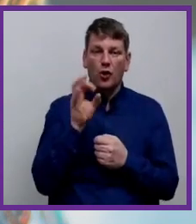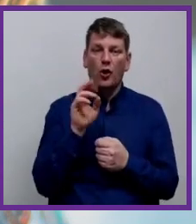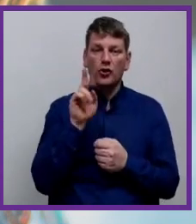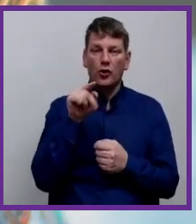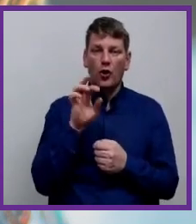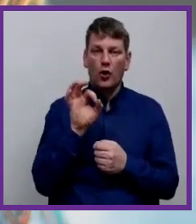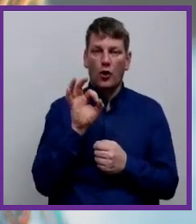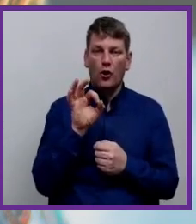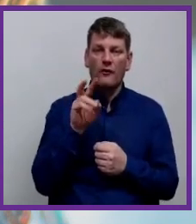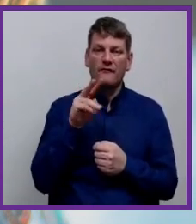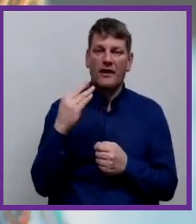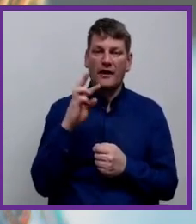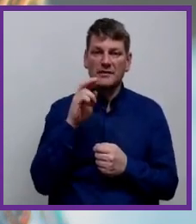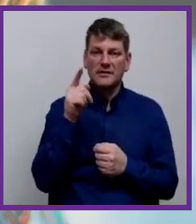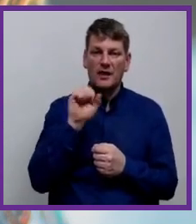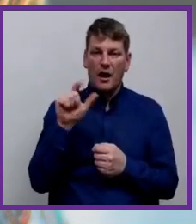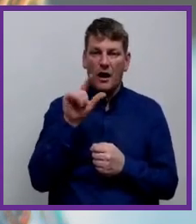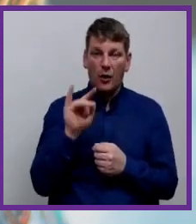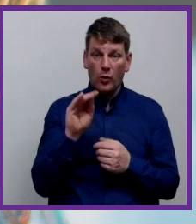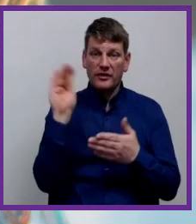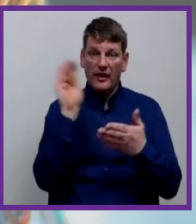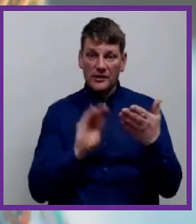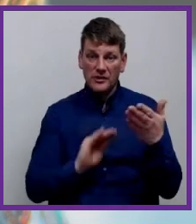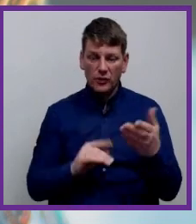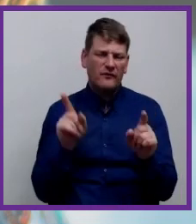tekstu, vienalga vai tas būtu,